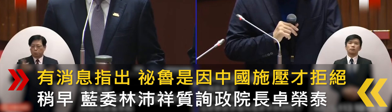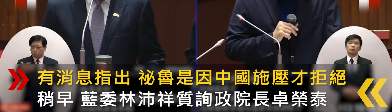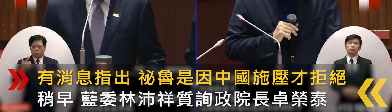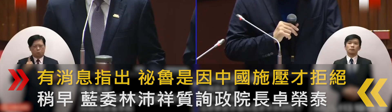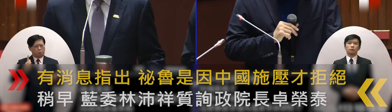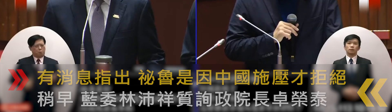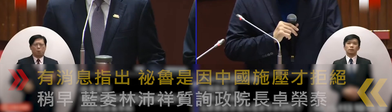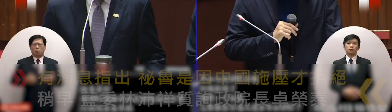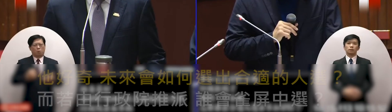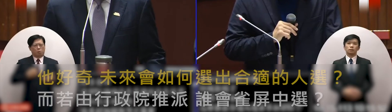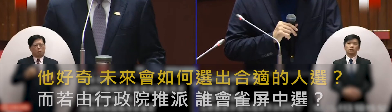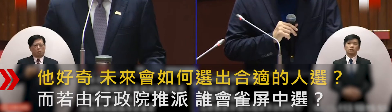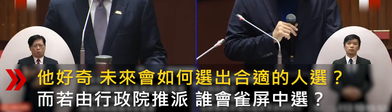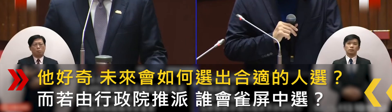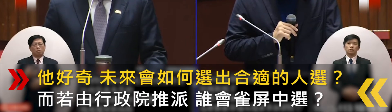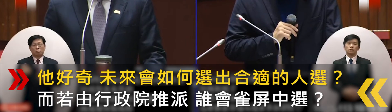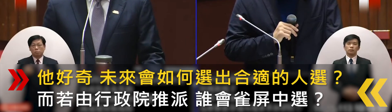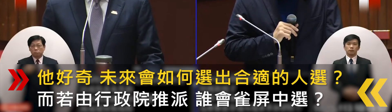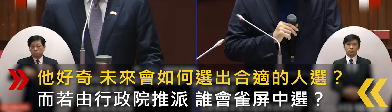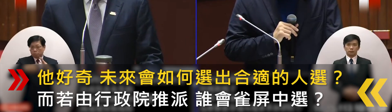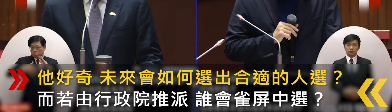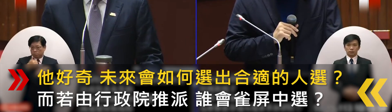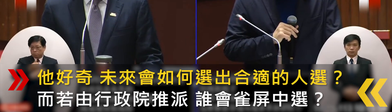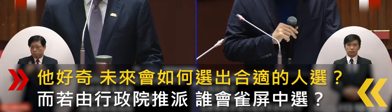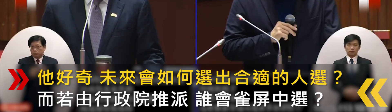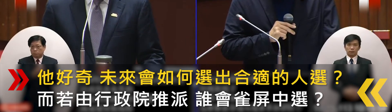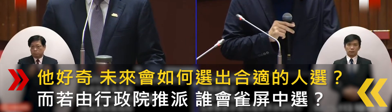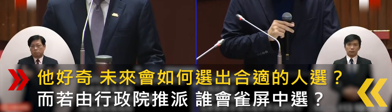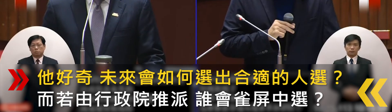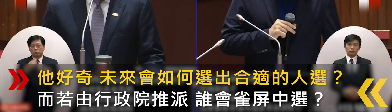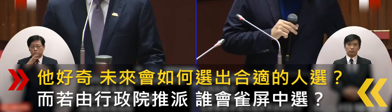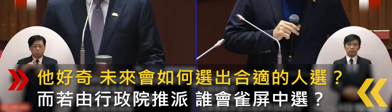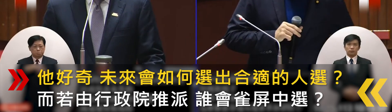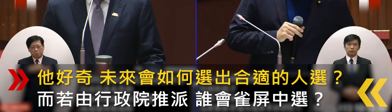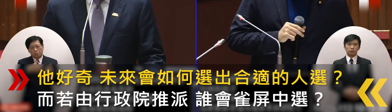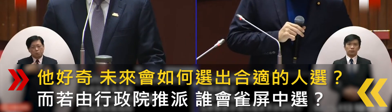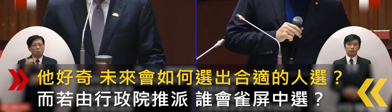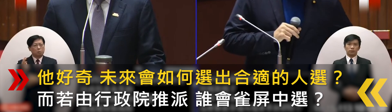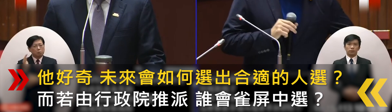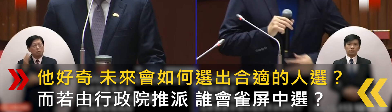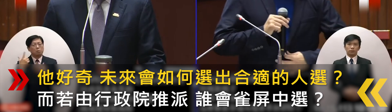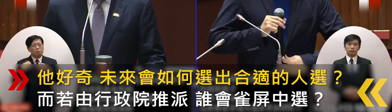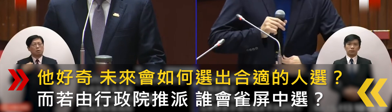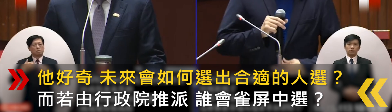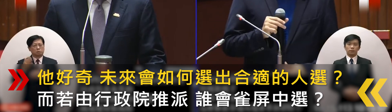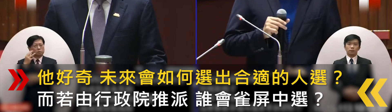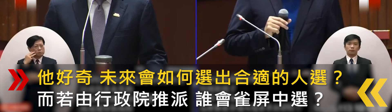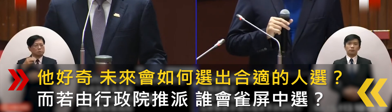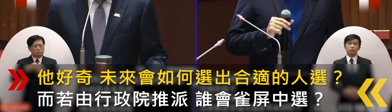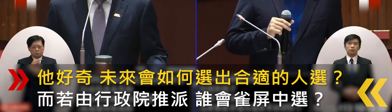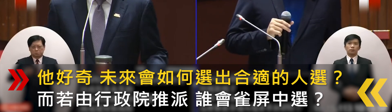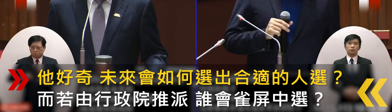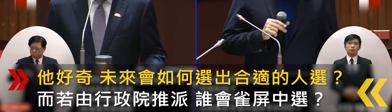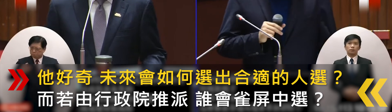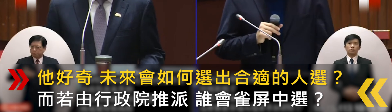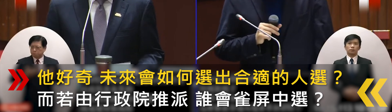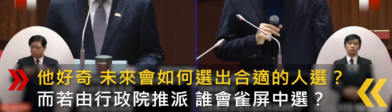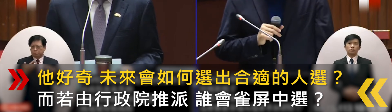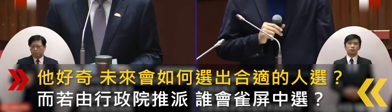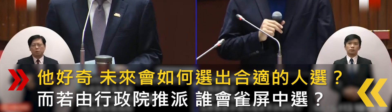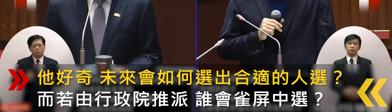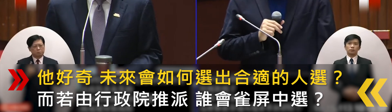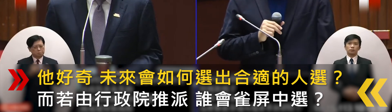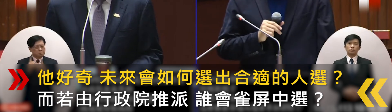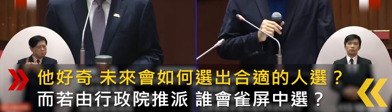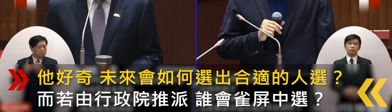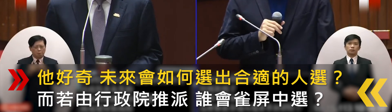了解是相当多的，尤其在院长任内，也带领国家从政经各方面的进步做了很多的努力，非常